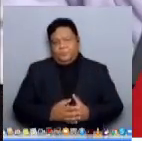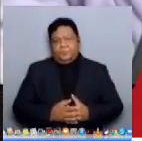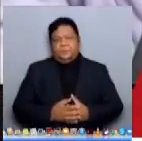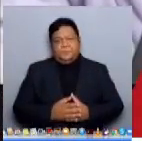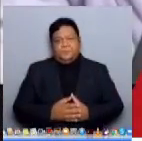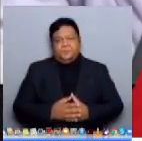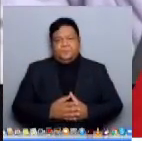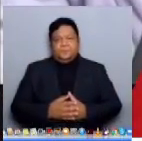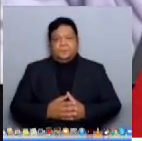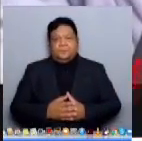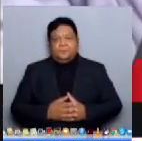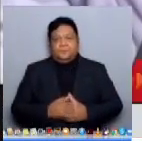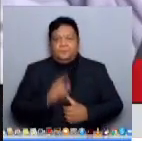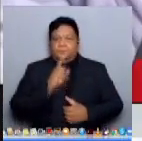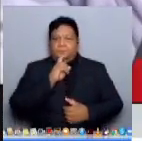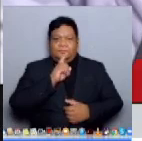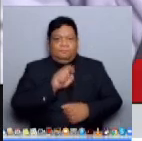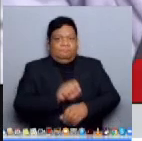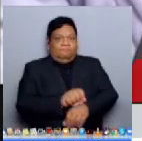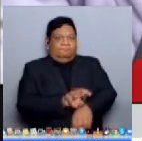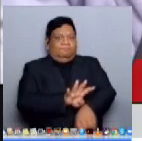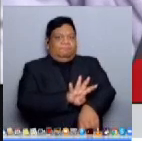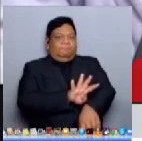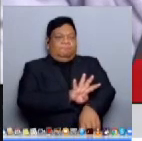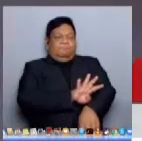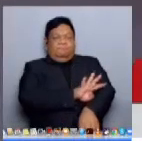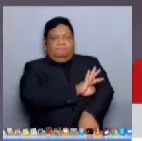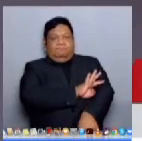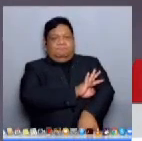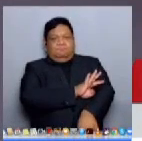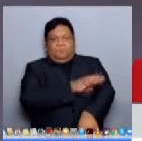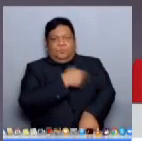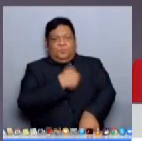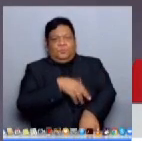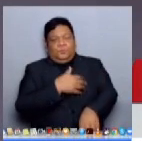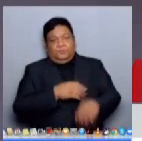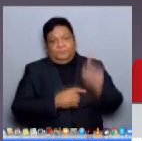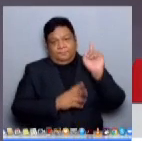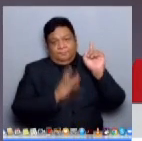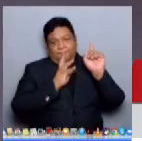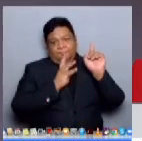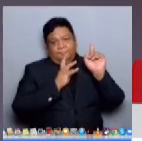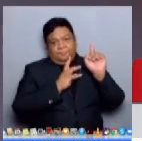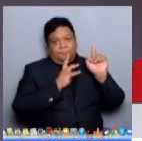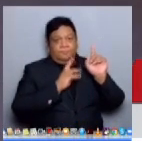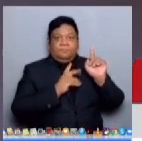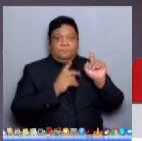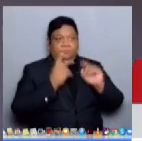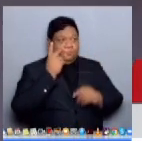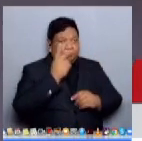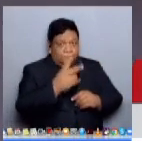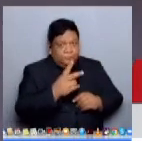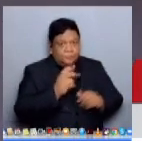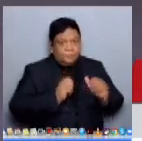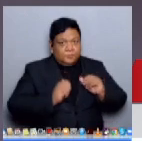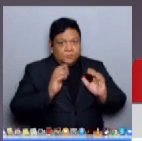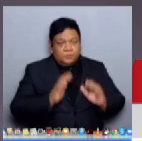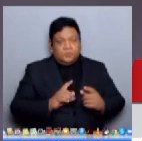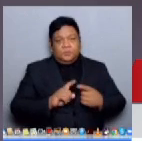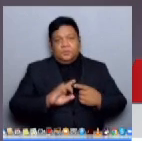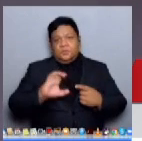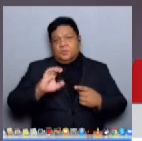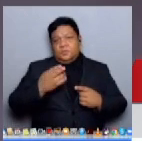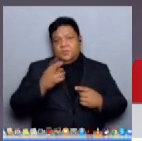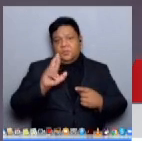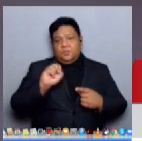Goosebumps. Una ko naramdaman is goosebumps. Kasi una makita sila Mr. Christopher De Leon, sila